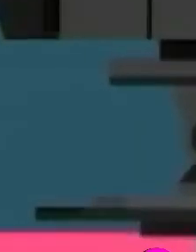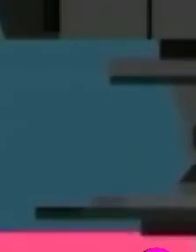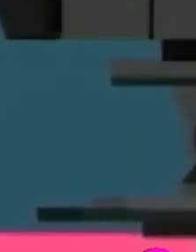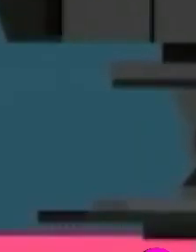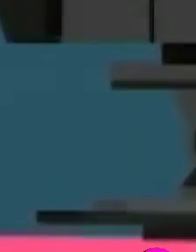الفاصل